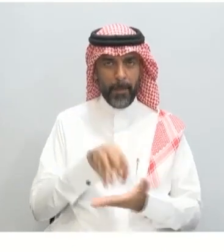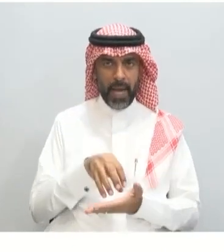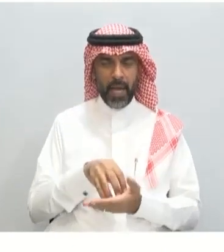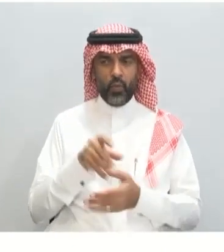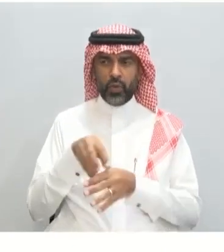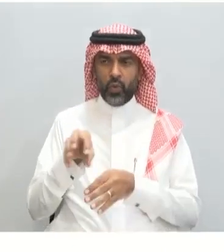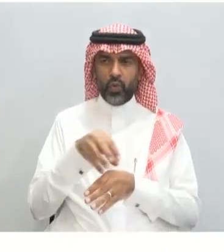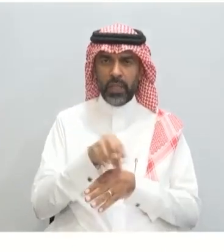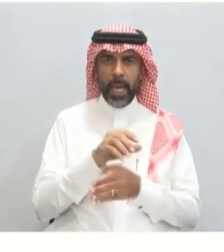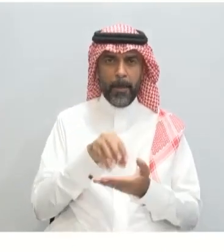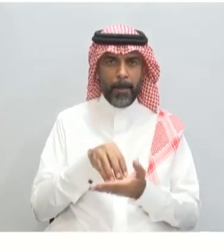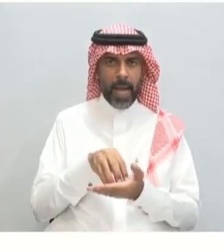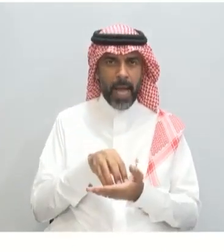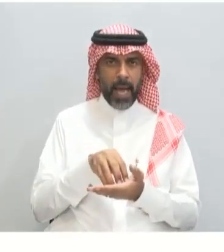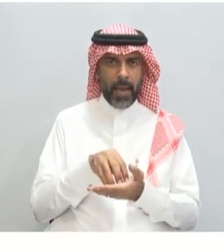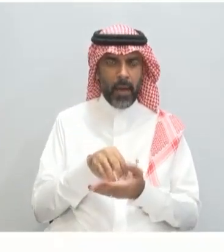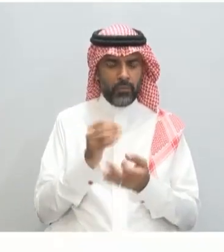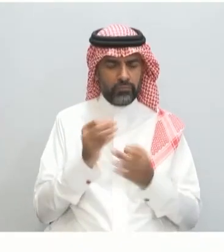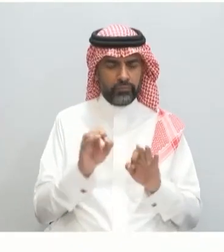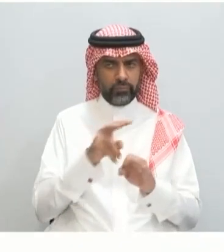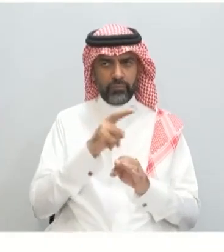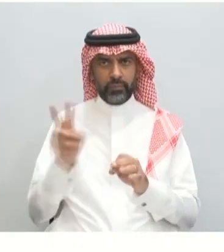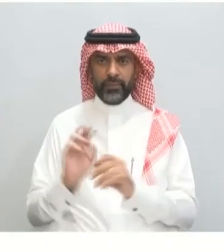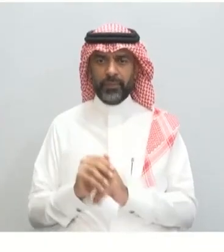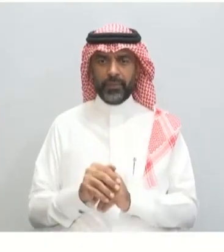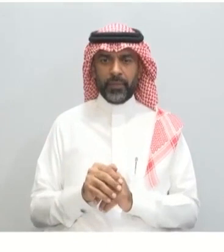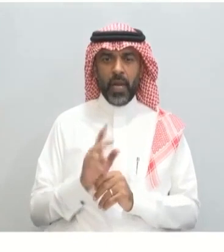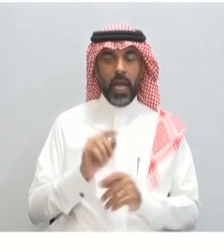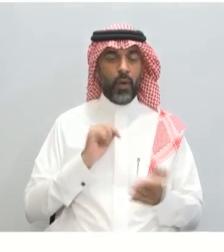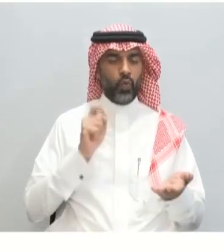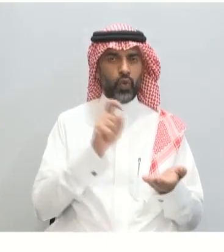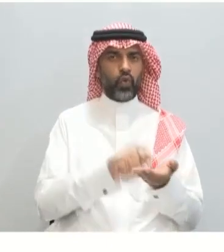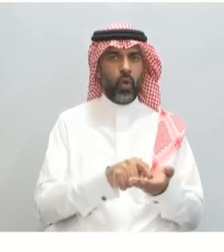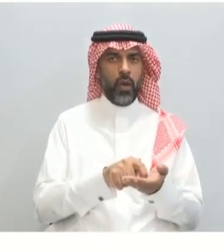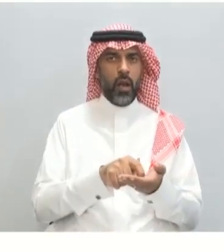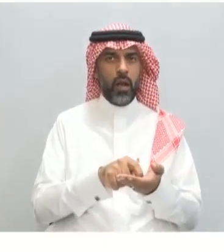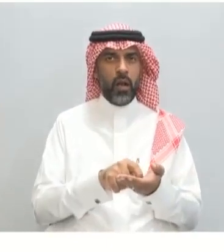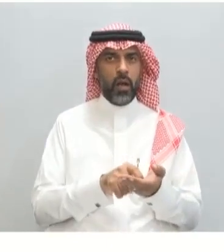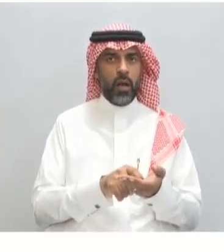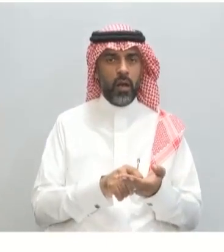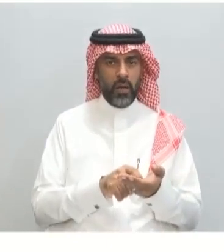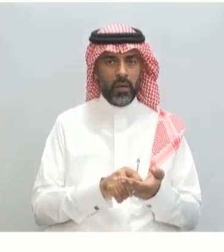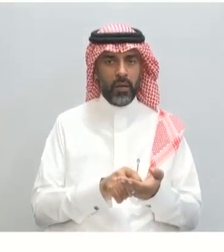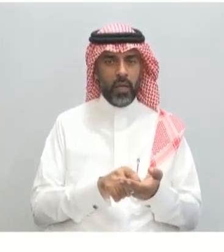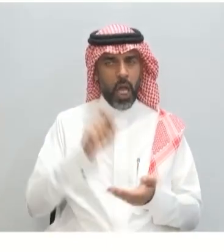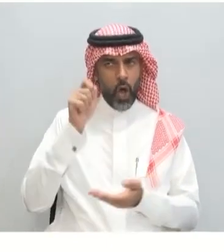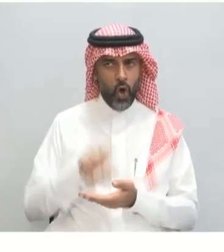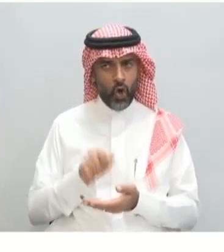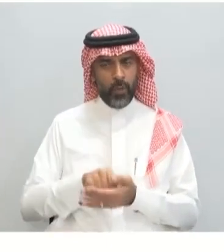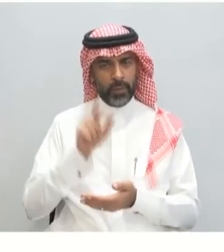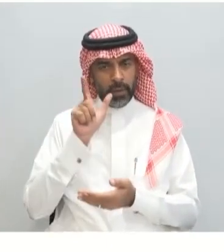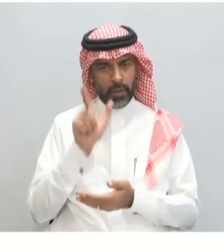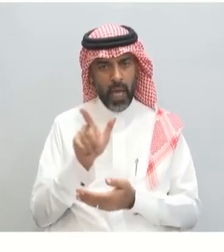التعرف على التوزيعات المكانيه على كافه المستويات ايضا ابنائي الوصول الى احكام صائبه وهو صلب علم الجغرافيا